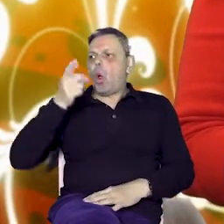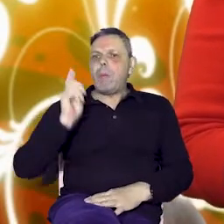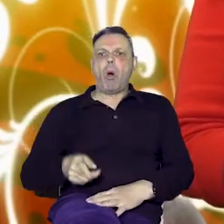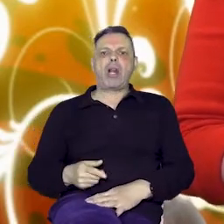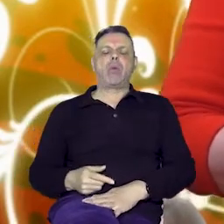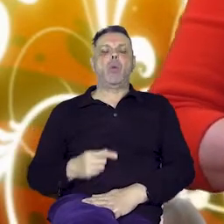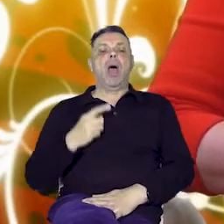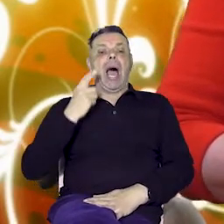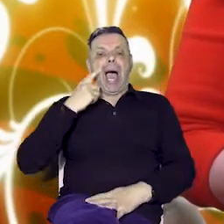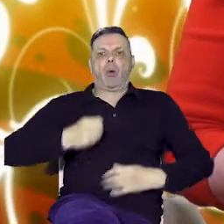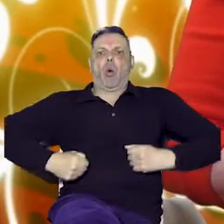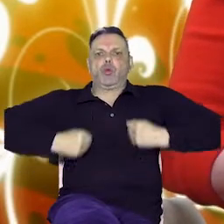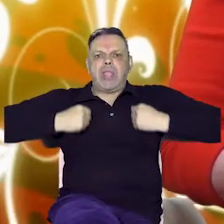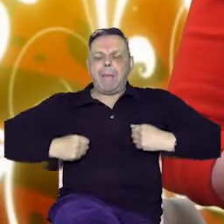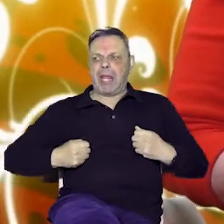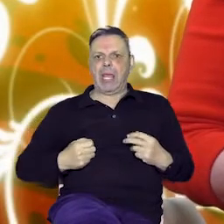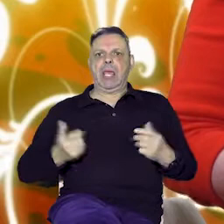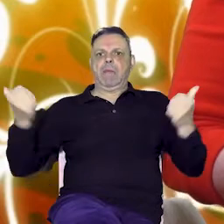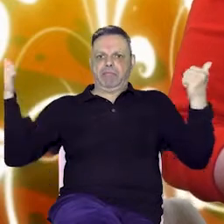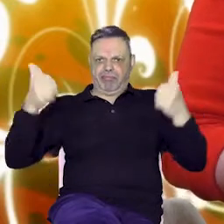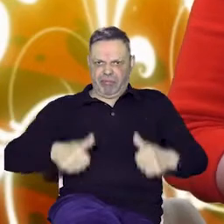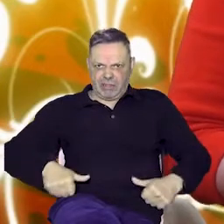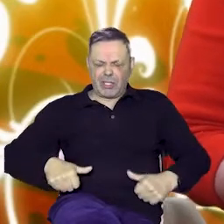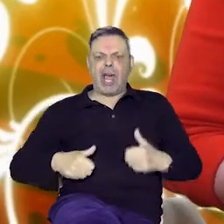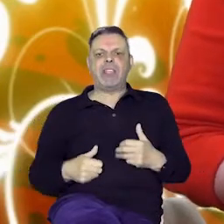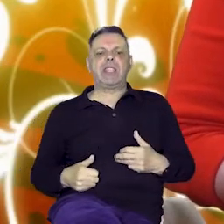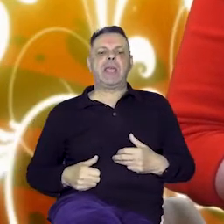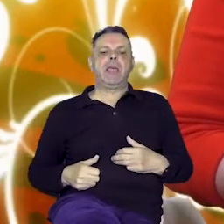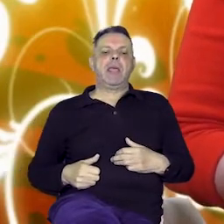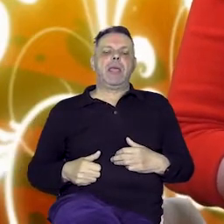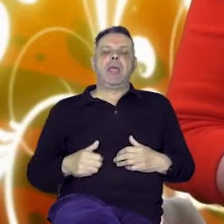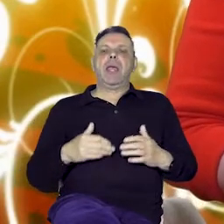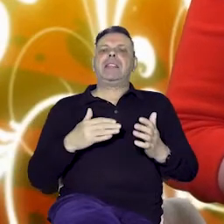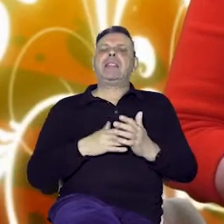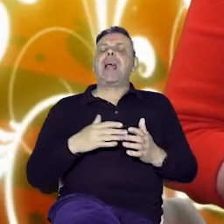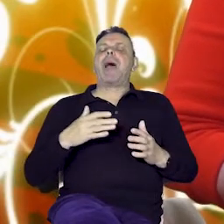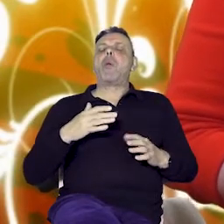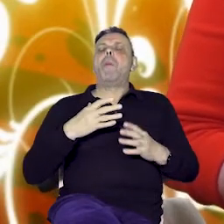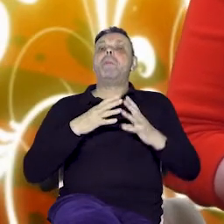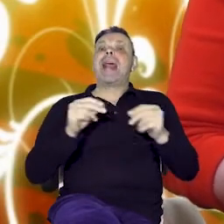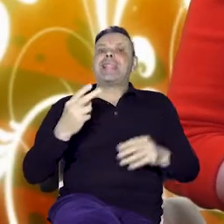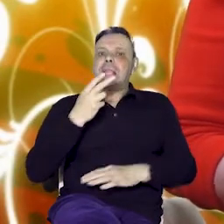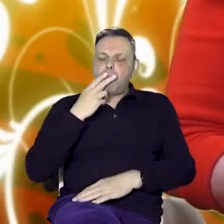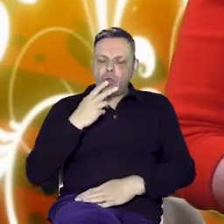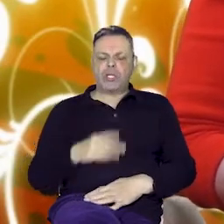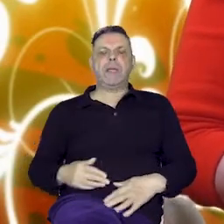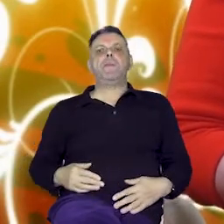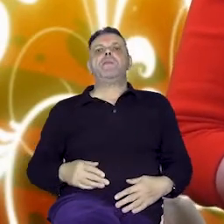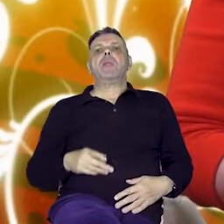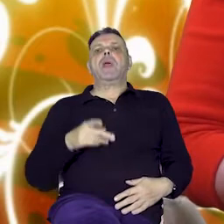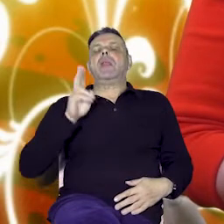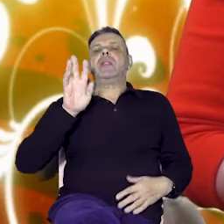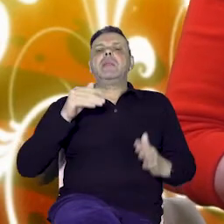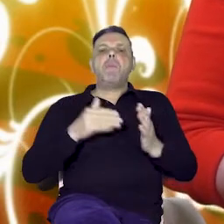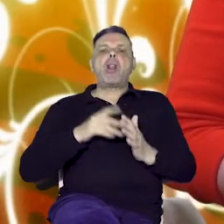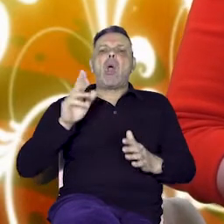su debeli, reducirati tjelesnu težinu, ljudi koji trebaju prestati pušiti, ljudi koji trebaju imati odgovarajući